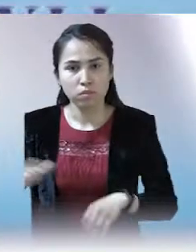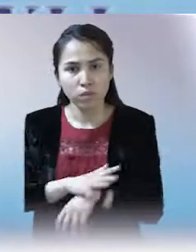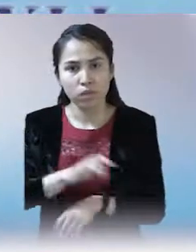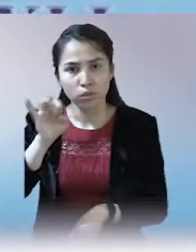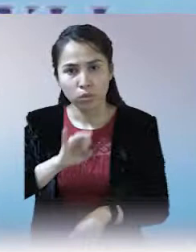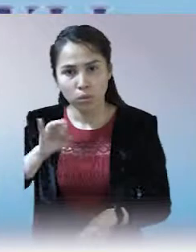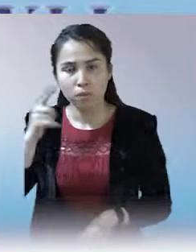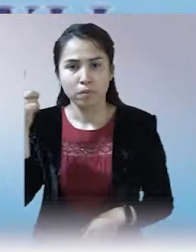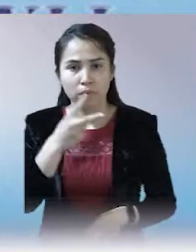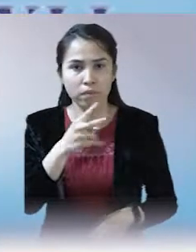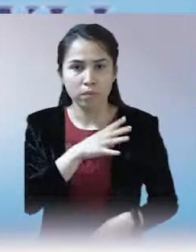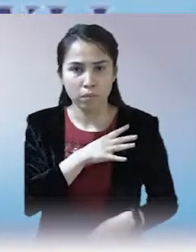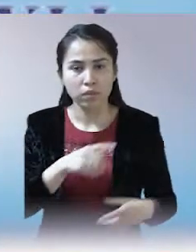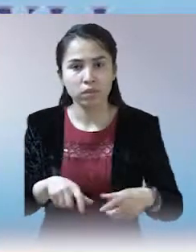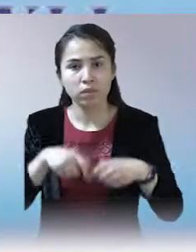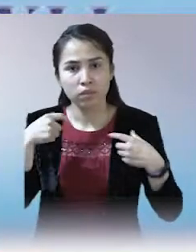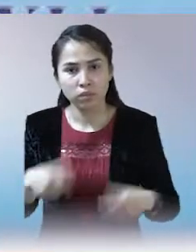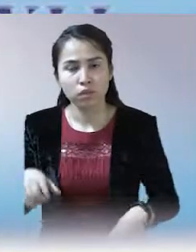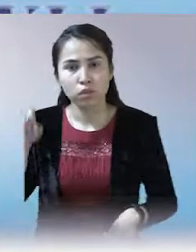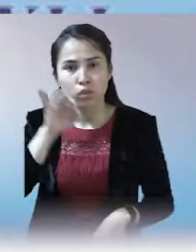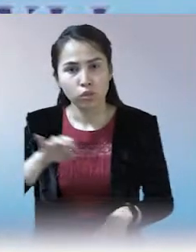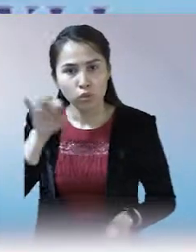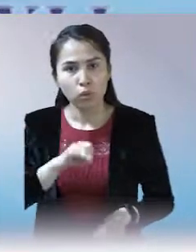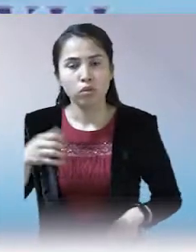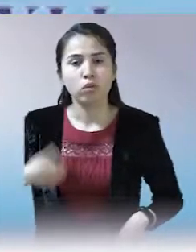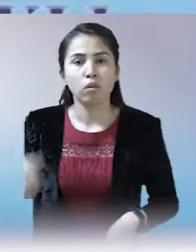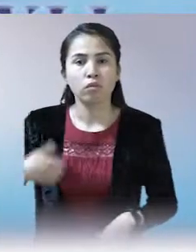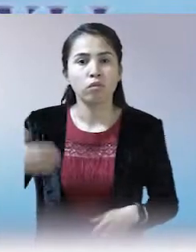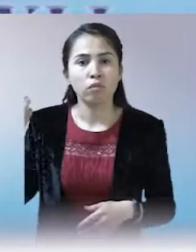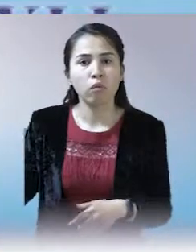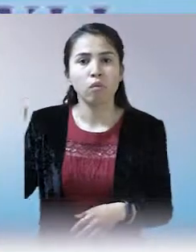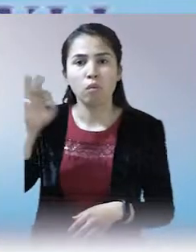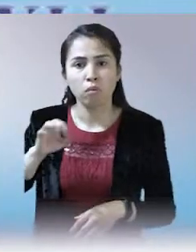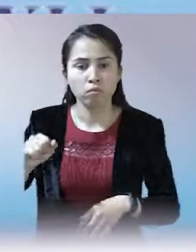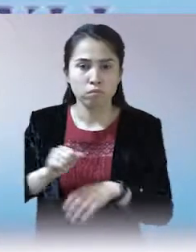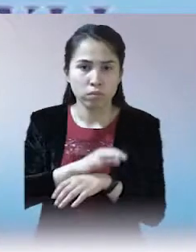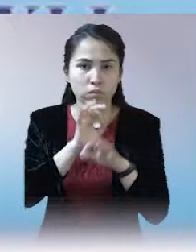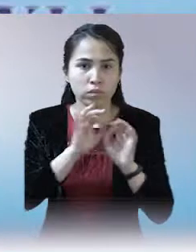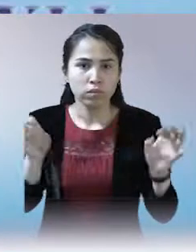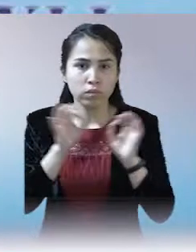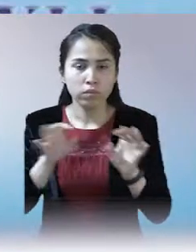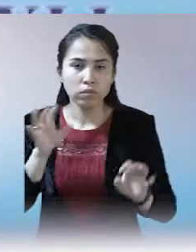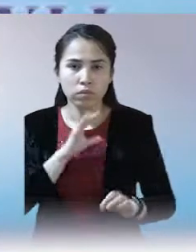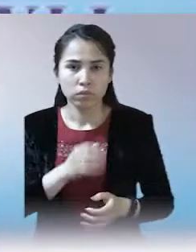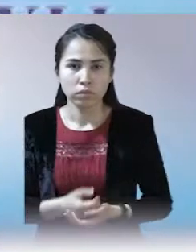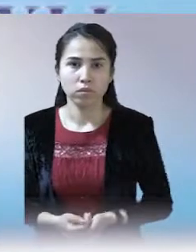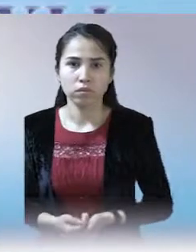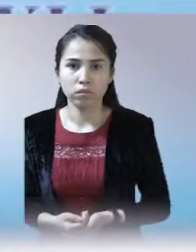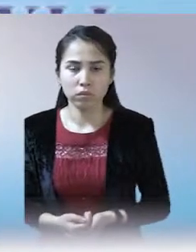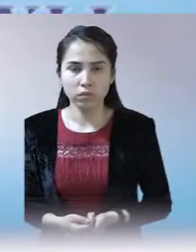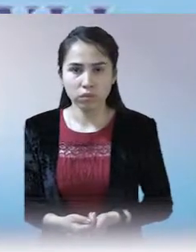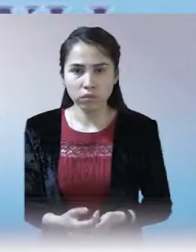конкурса сегодня награждается первое место ноутбук и первой степени дипломом